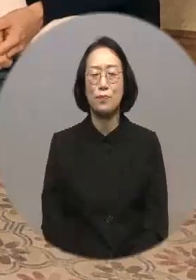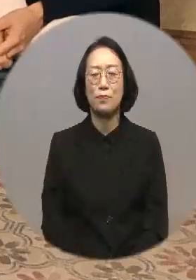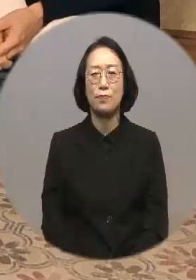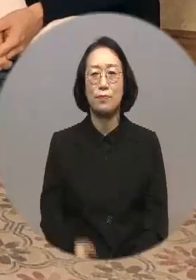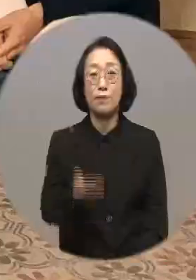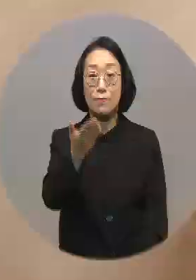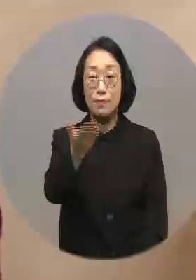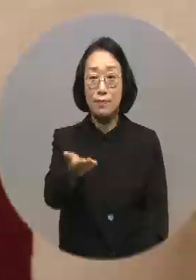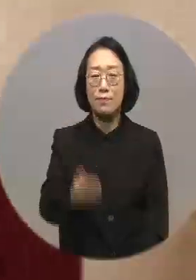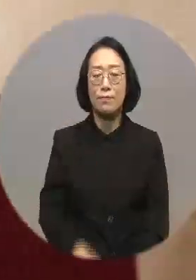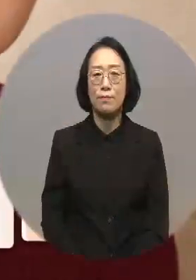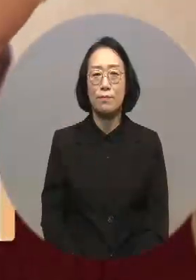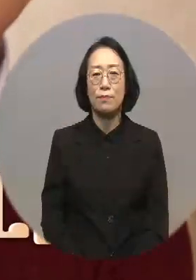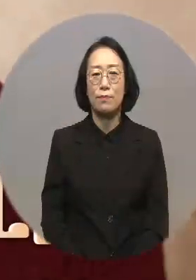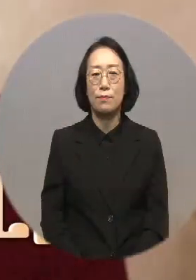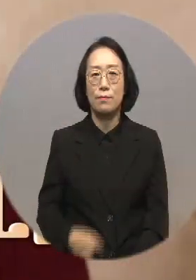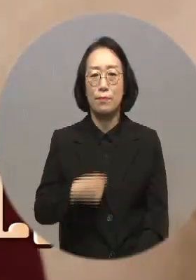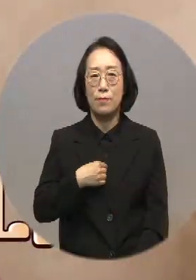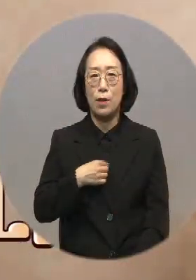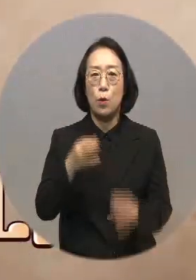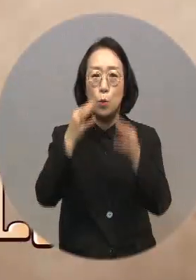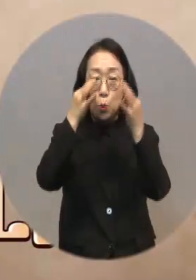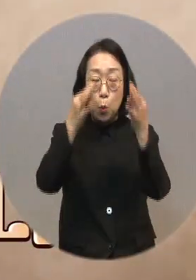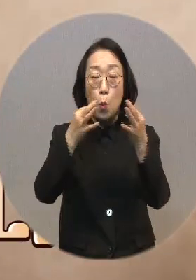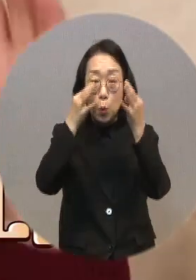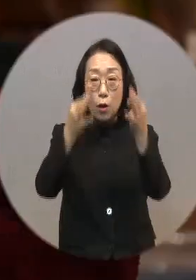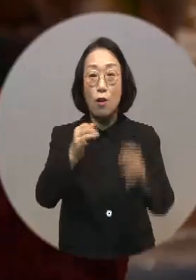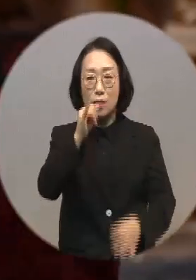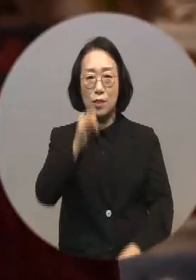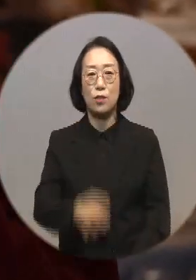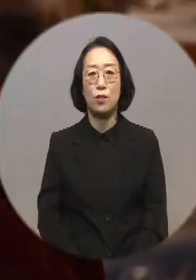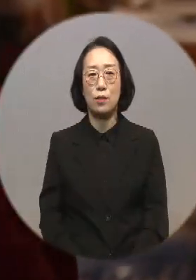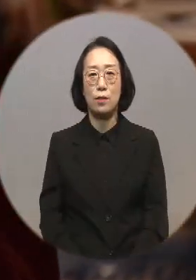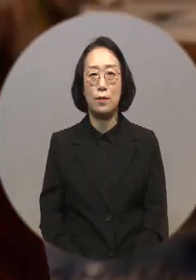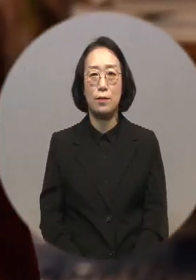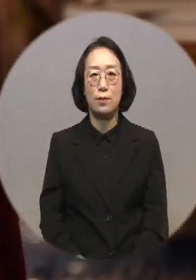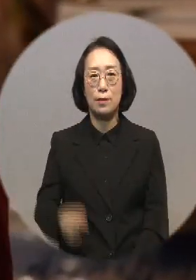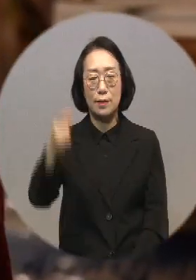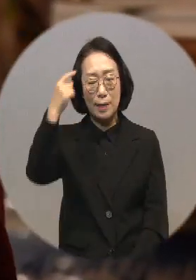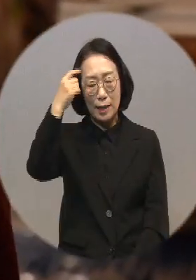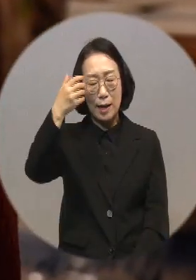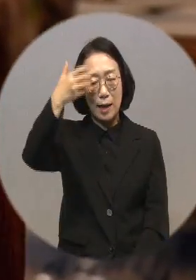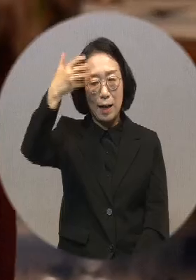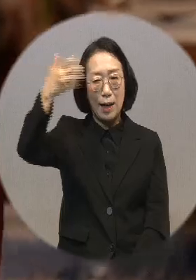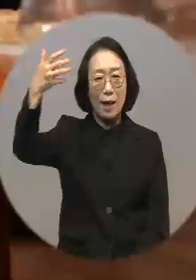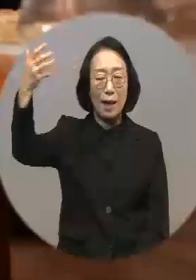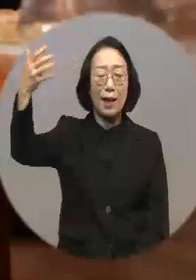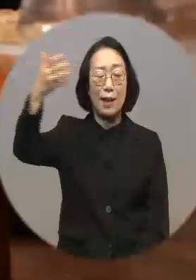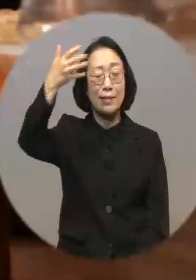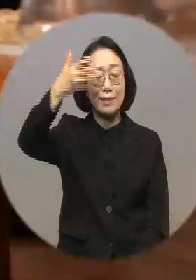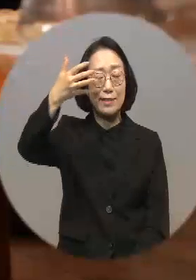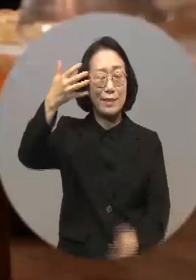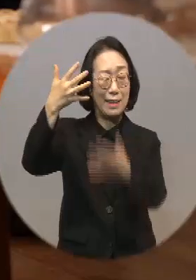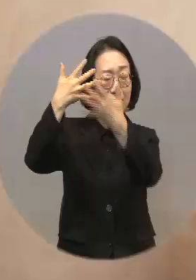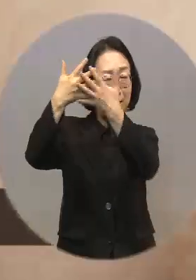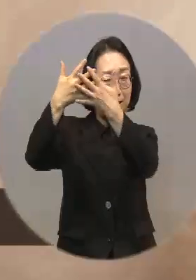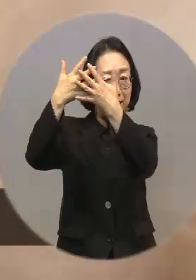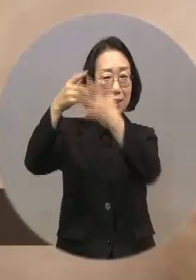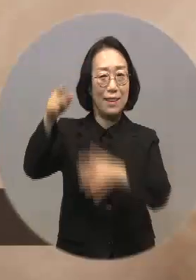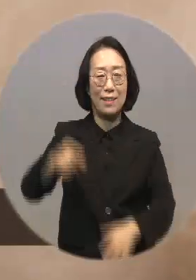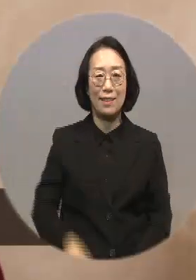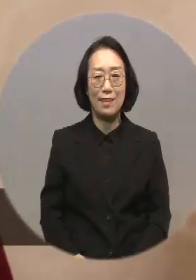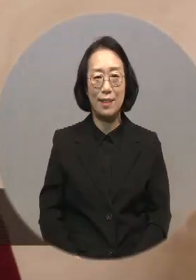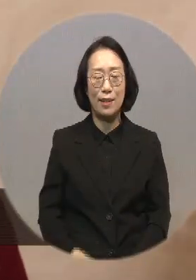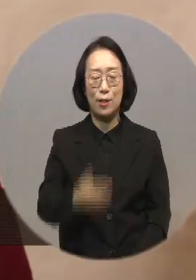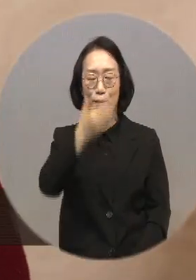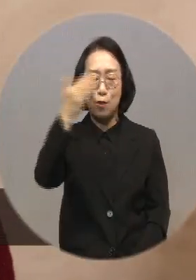러닝 저는- 이런 거 왠지 하실 것 같은데. 아니요, 굉장히 많은 노력을 하기는 해요. 네. 상상으로 이렇게 매일매일 나는